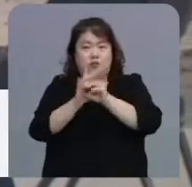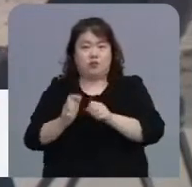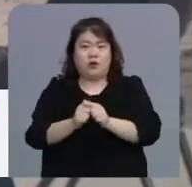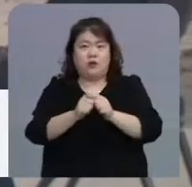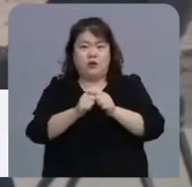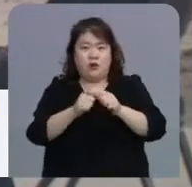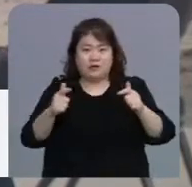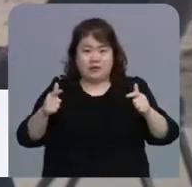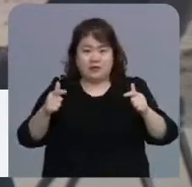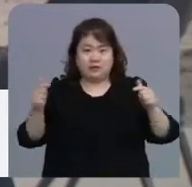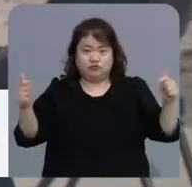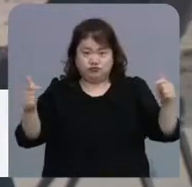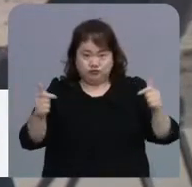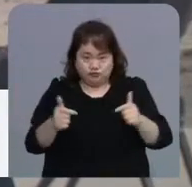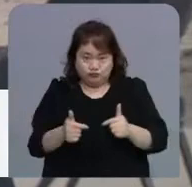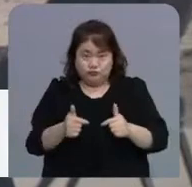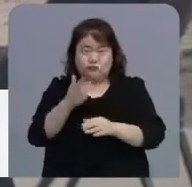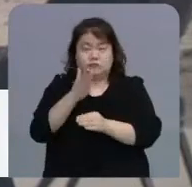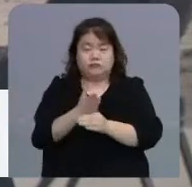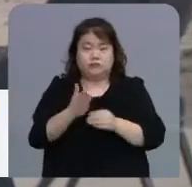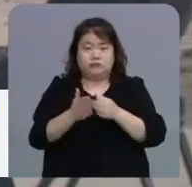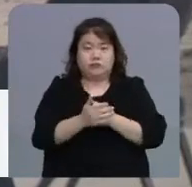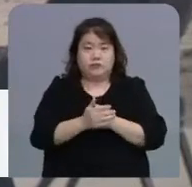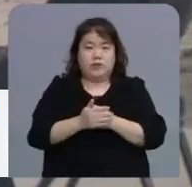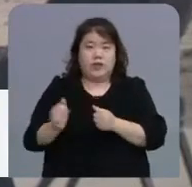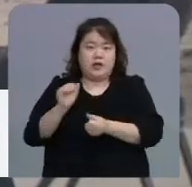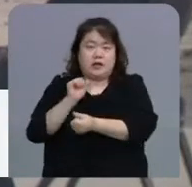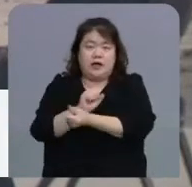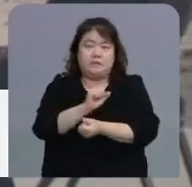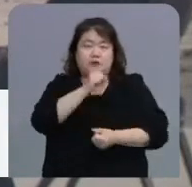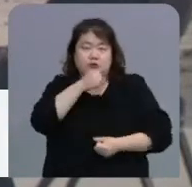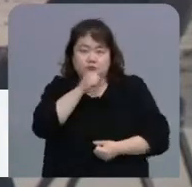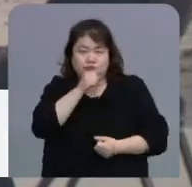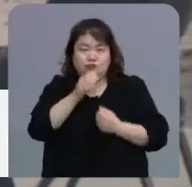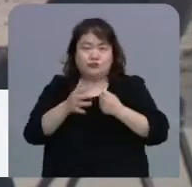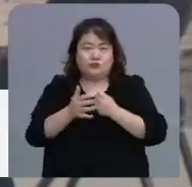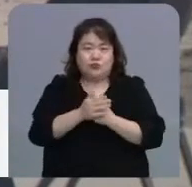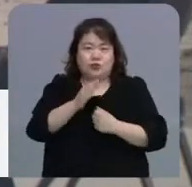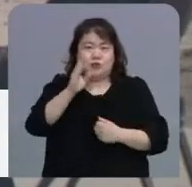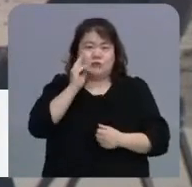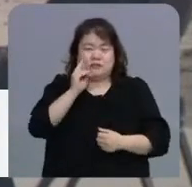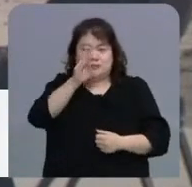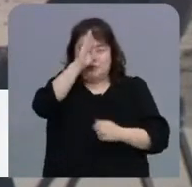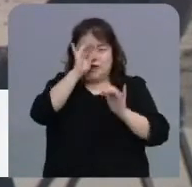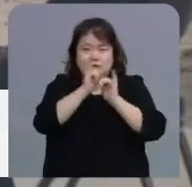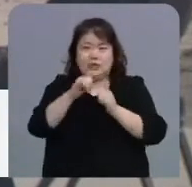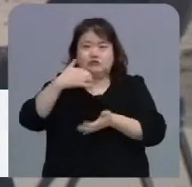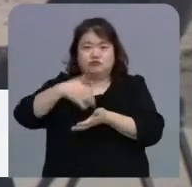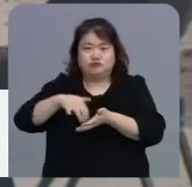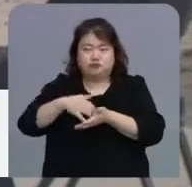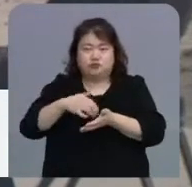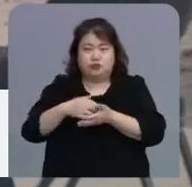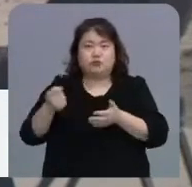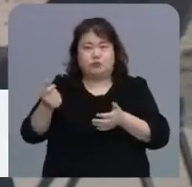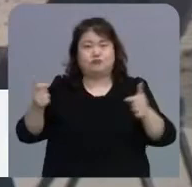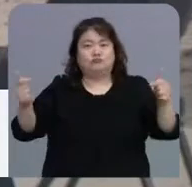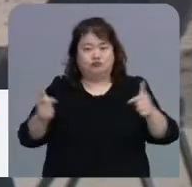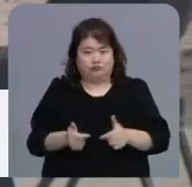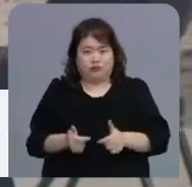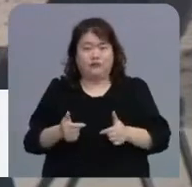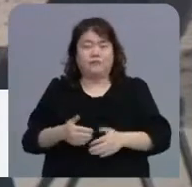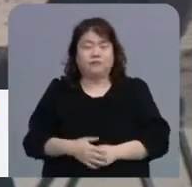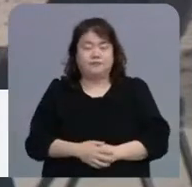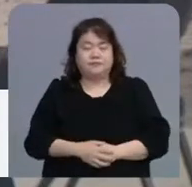확산세가 주춤하면서 감염 재생산지수와 위중증 환자 비율 등 방역지표도 일단 안정세를 보이고